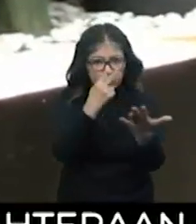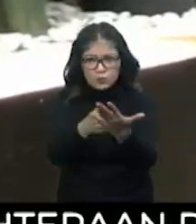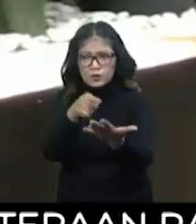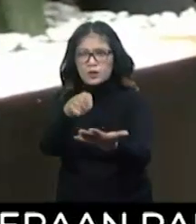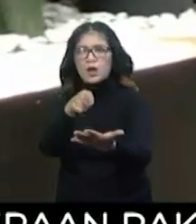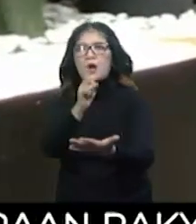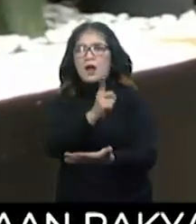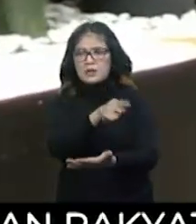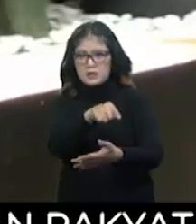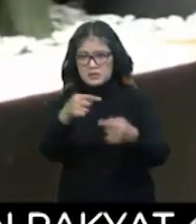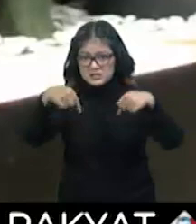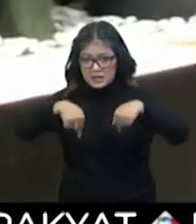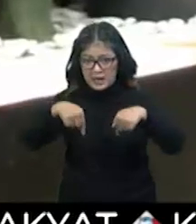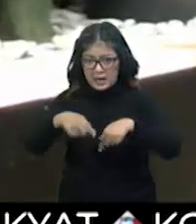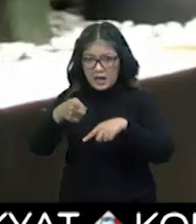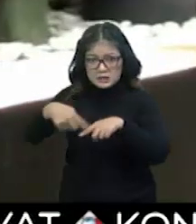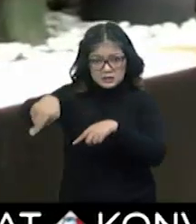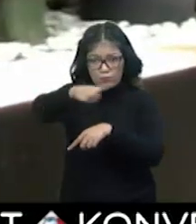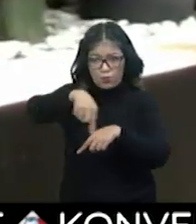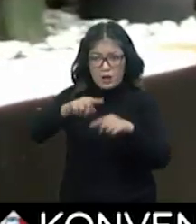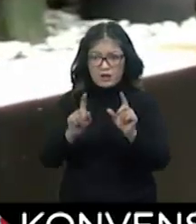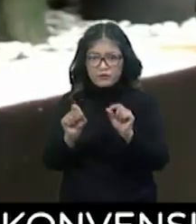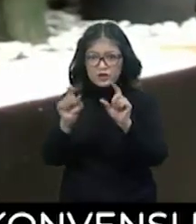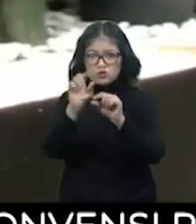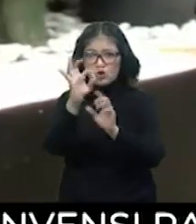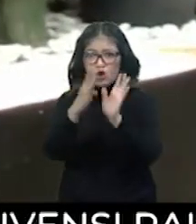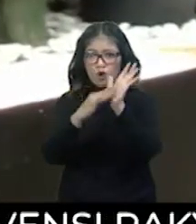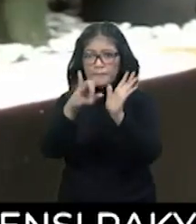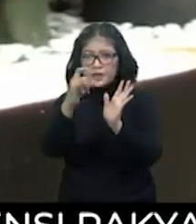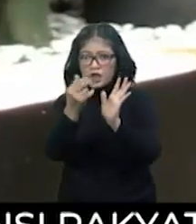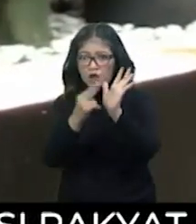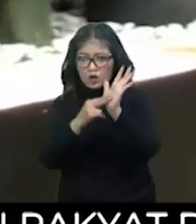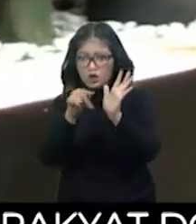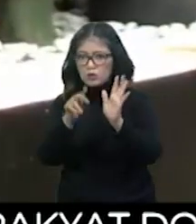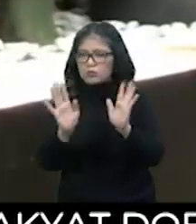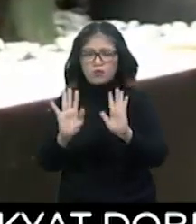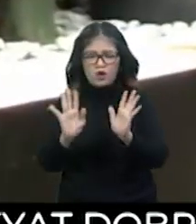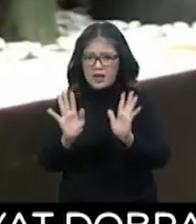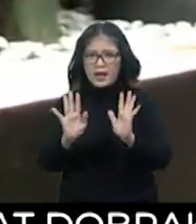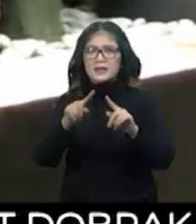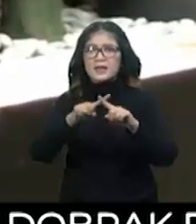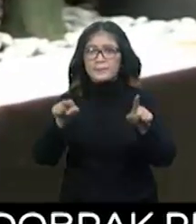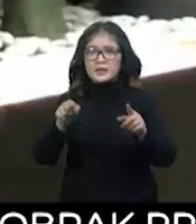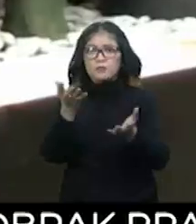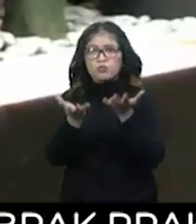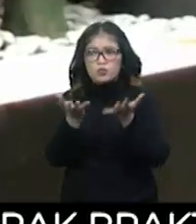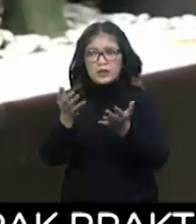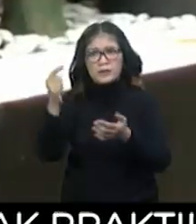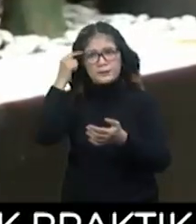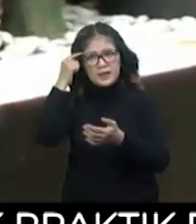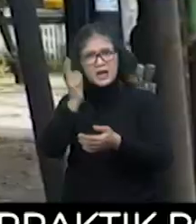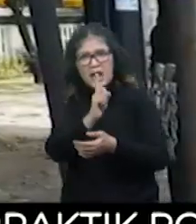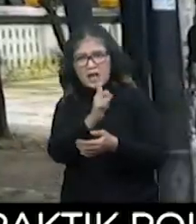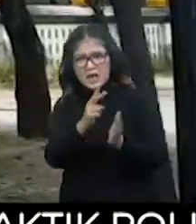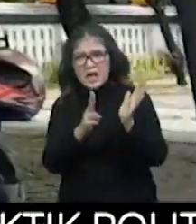Omikron. Tapi kalau yang probable, yang kemungkinan ya, atau suspek, ada beberapa. Kita memang masih menunggu dari hasil